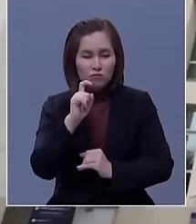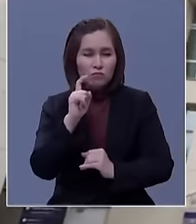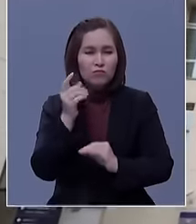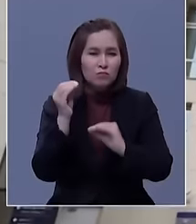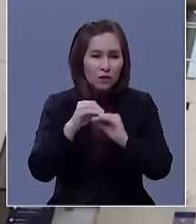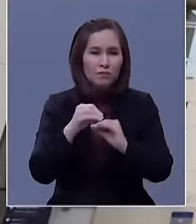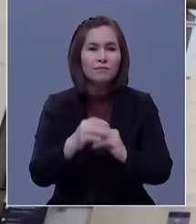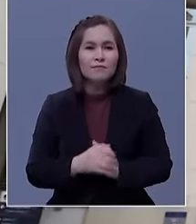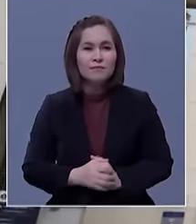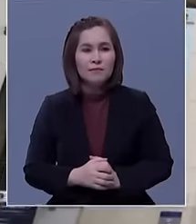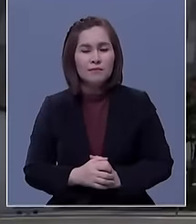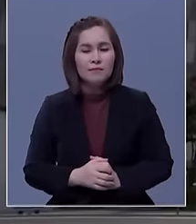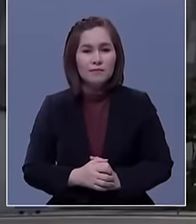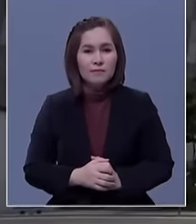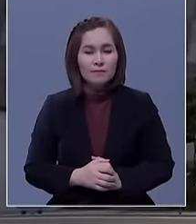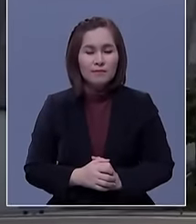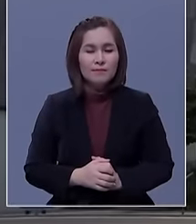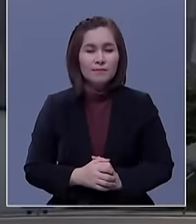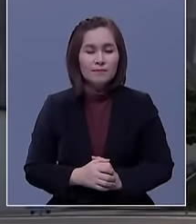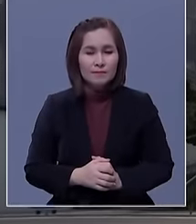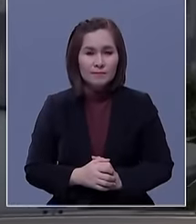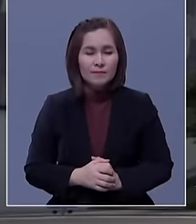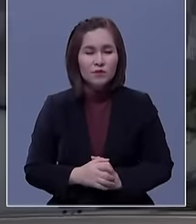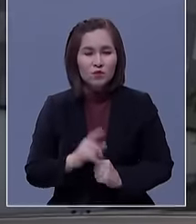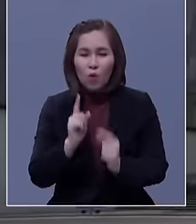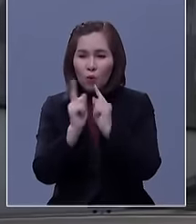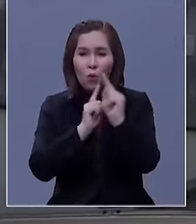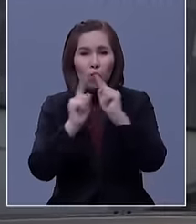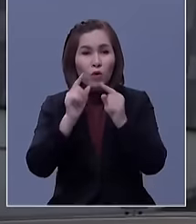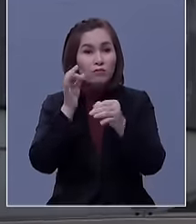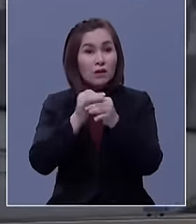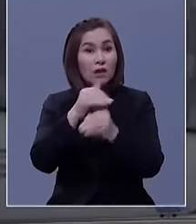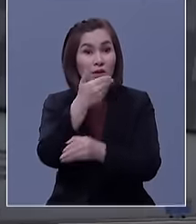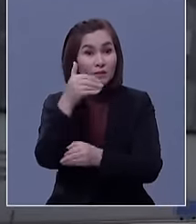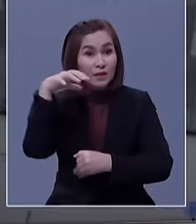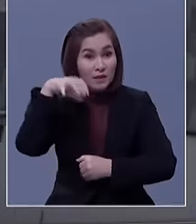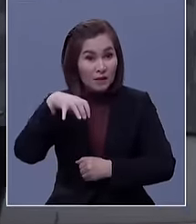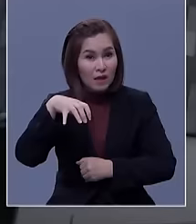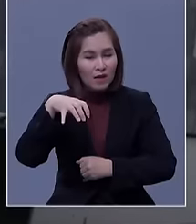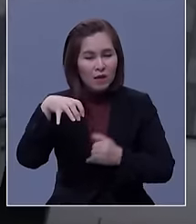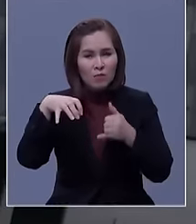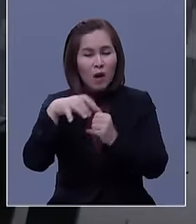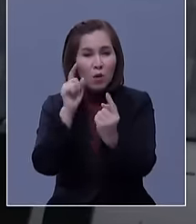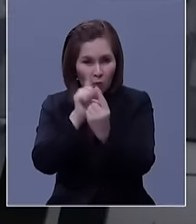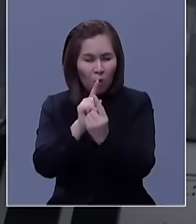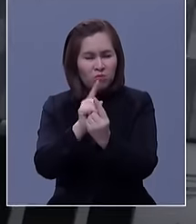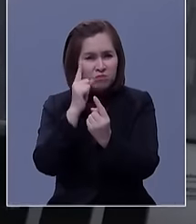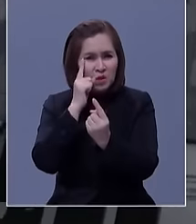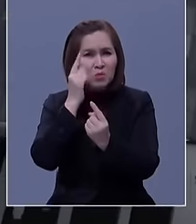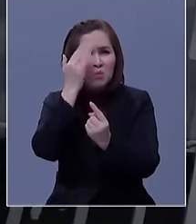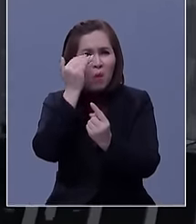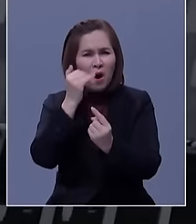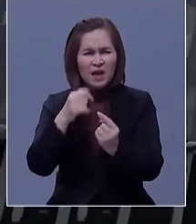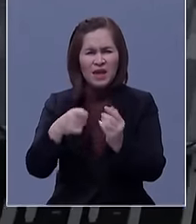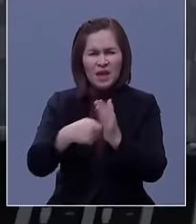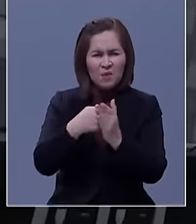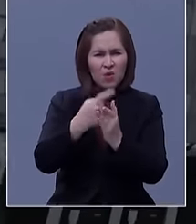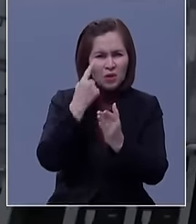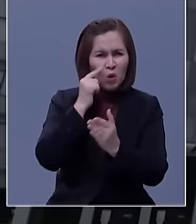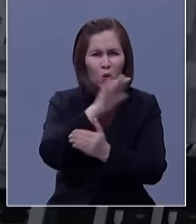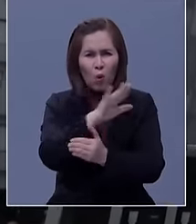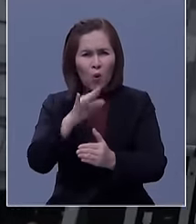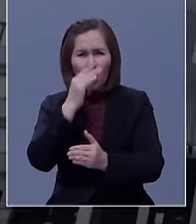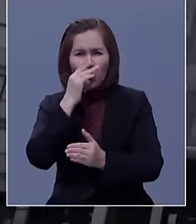บอกว่าอย่างงี้จะต้องถึงขั้นไปหาหารือกับแบงค์ชาติที่บางขุนพรหมเลยหรือเปล่าเพราะว่าดูจะยังมีความคิดเห็นไม่ตรง